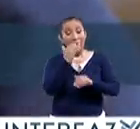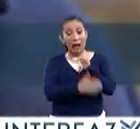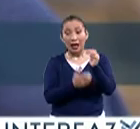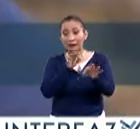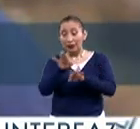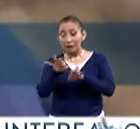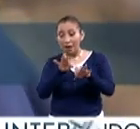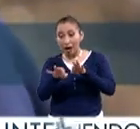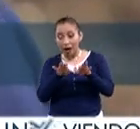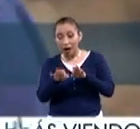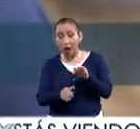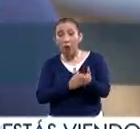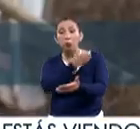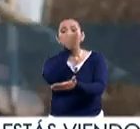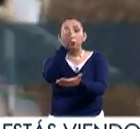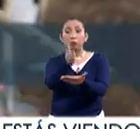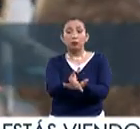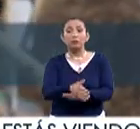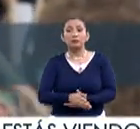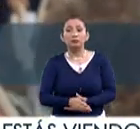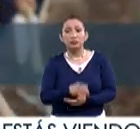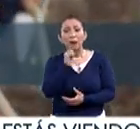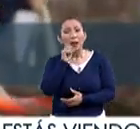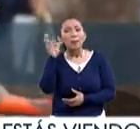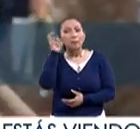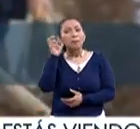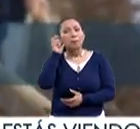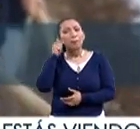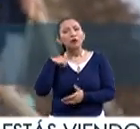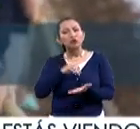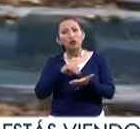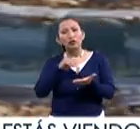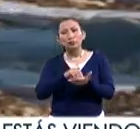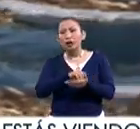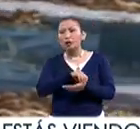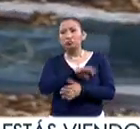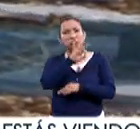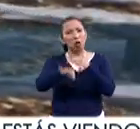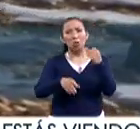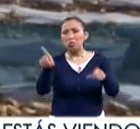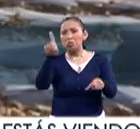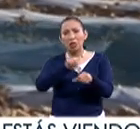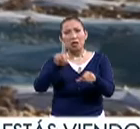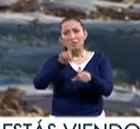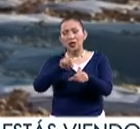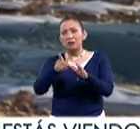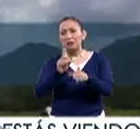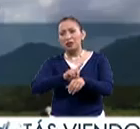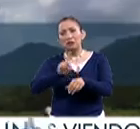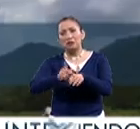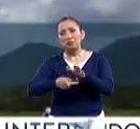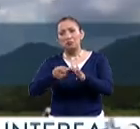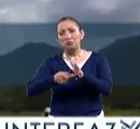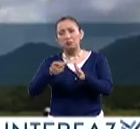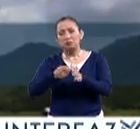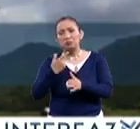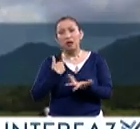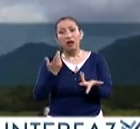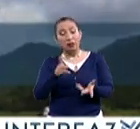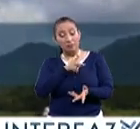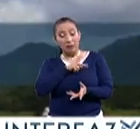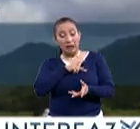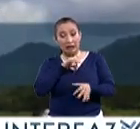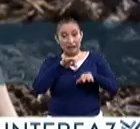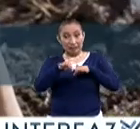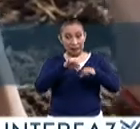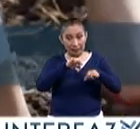ฟังตอนเช้าตอนแลงก่อนเขาไปเวียกแต่ว่าเลิกเวียกมาเขาก็ฟังด้วยกันแต่มันจึงเป็นชั่วโมงเนาะผลผลิตก็